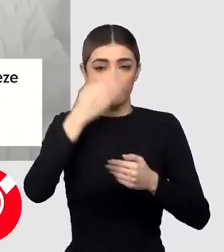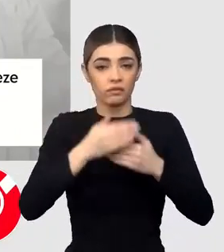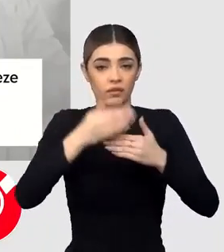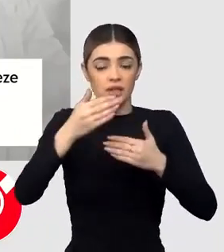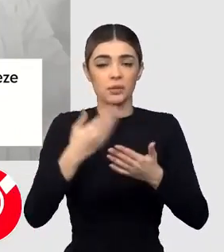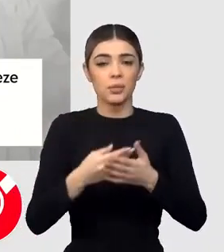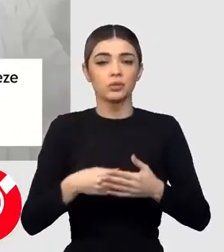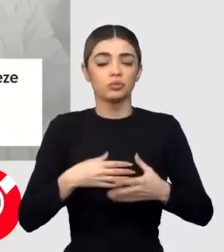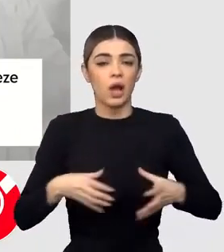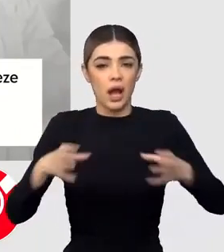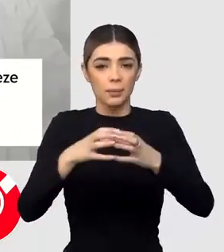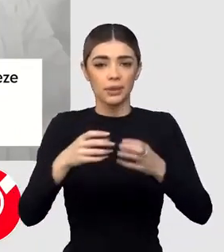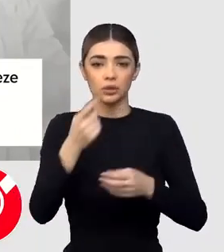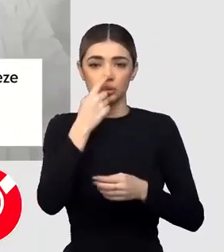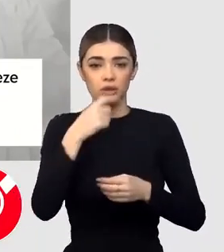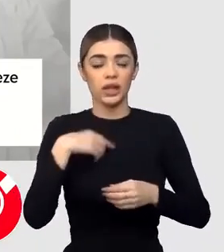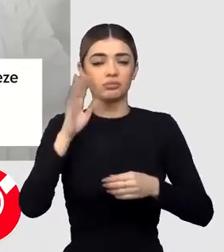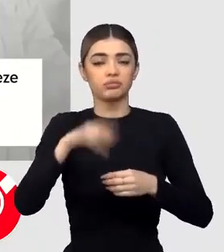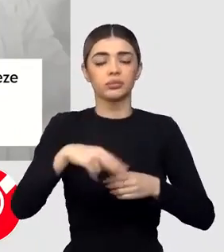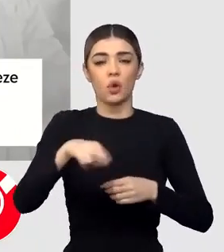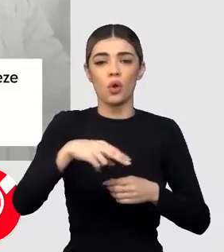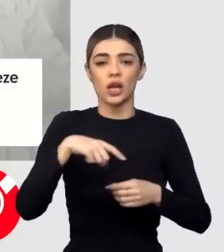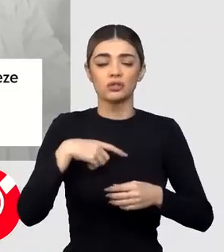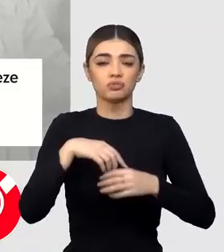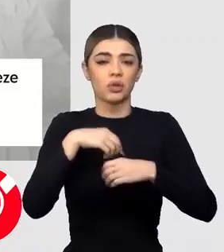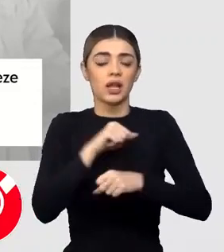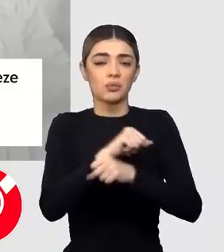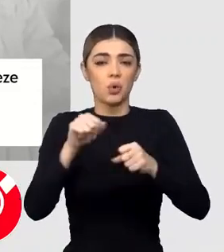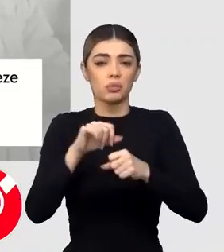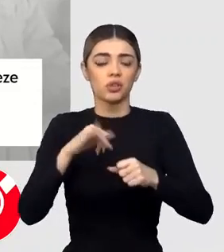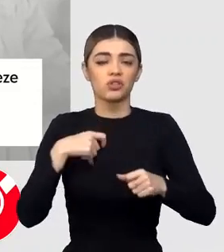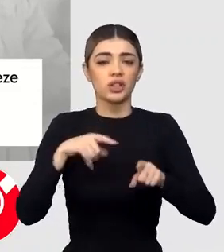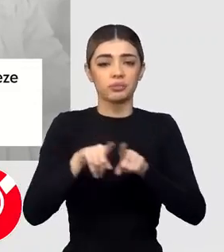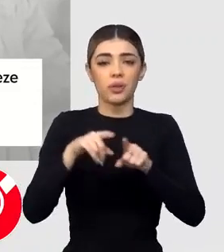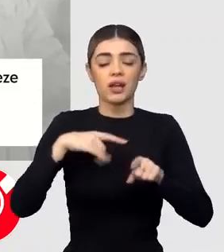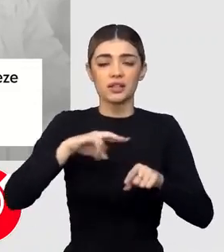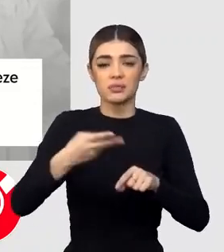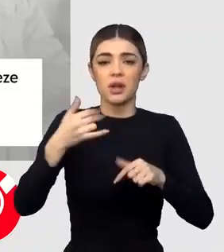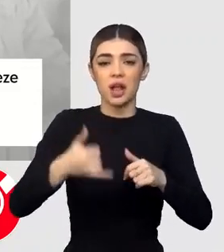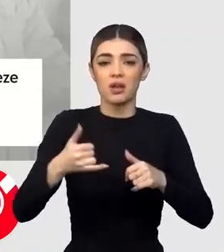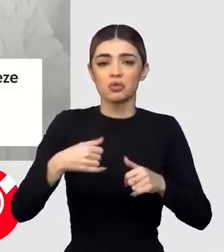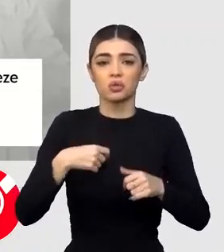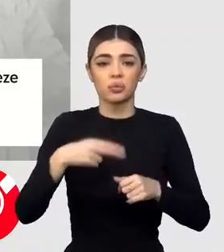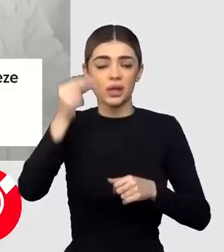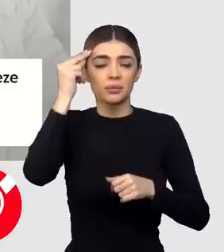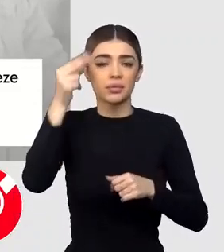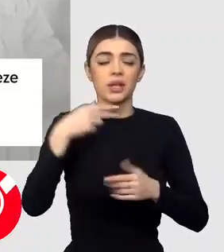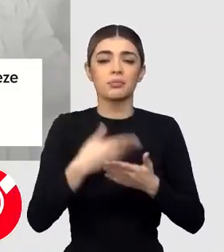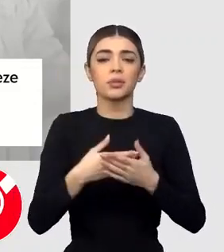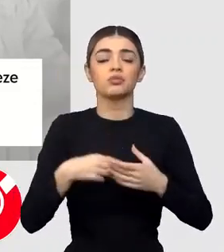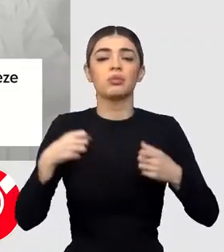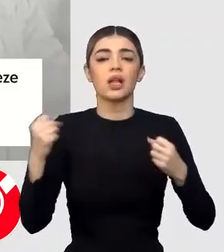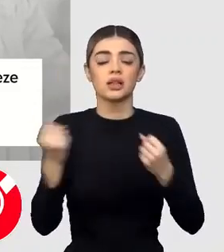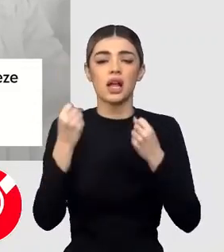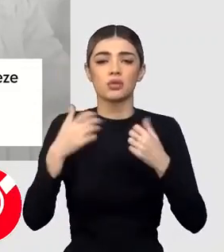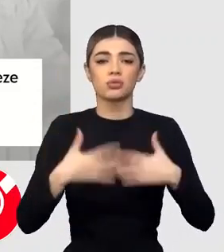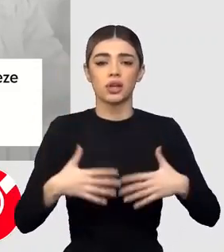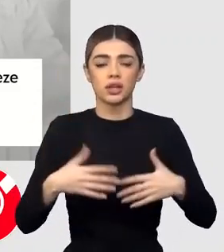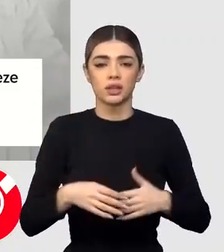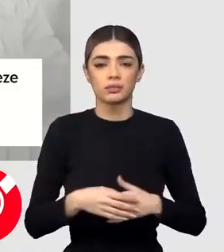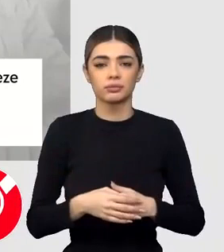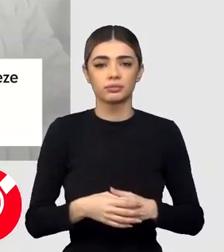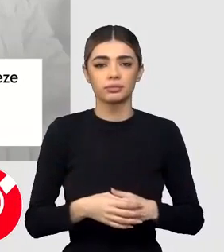Avansul trupelor ruse a lăsat orașul în ruine, dar a transformat Bahmut într-un simbol al rezistenței ucrainene.